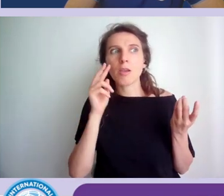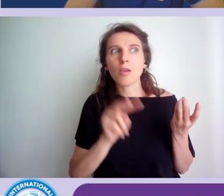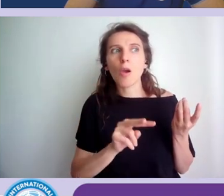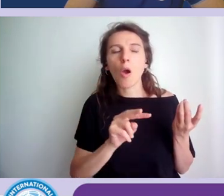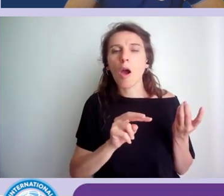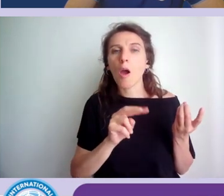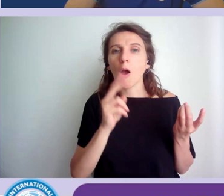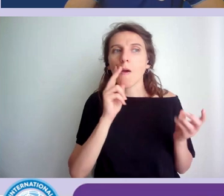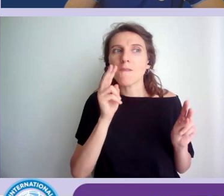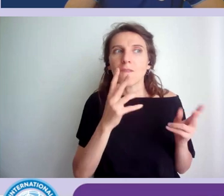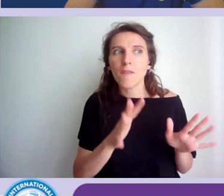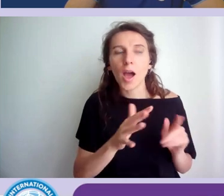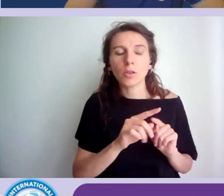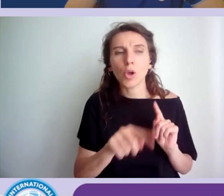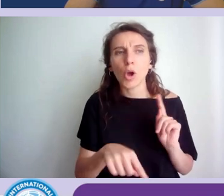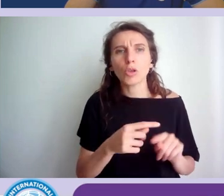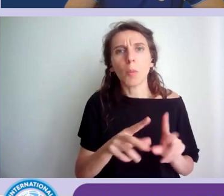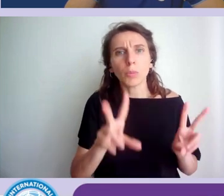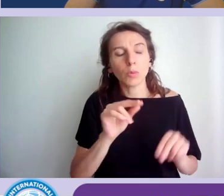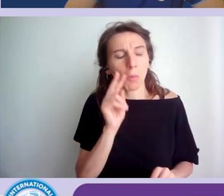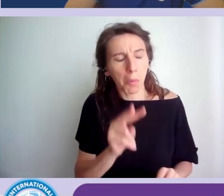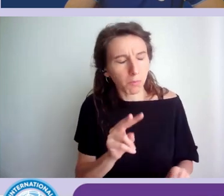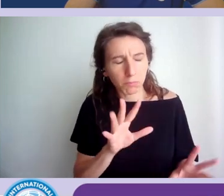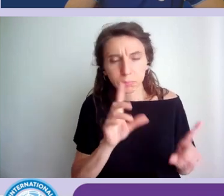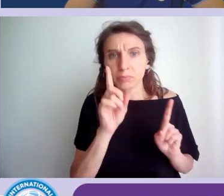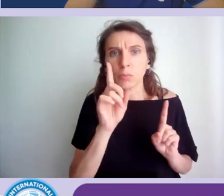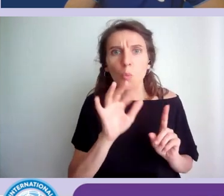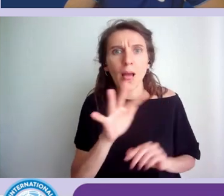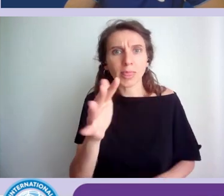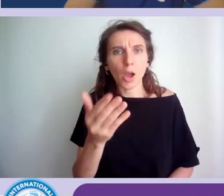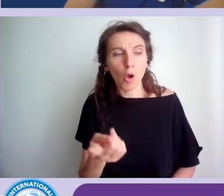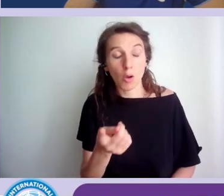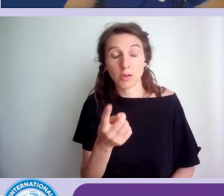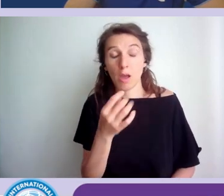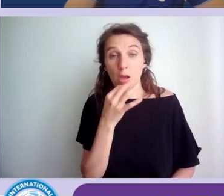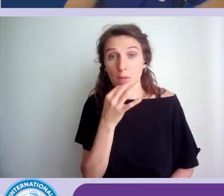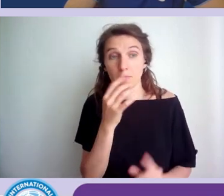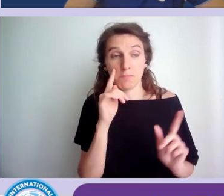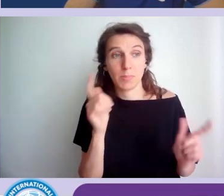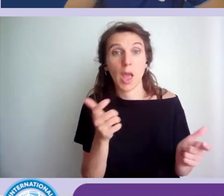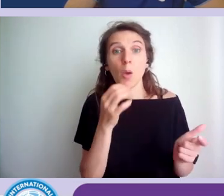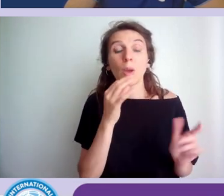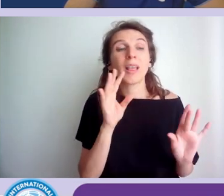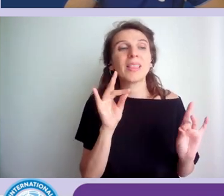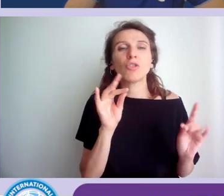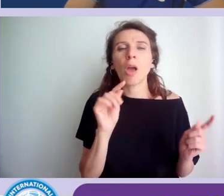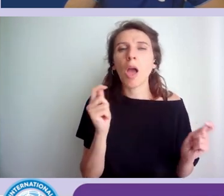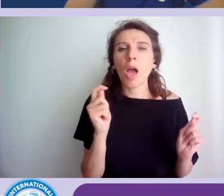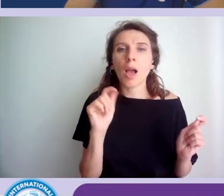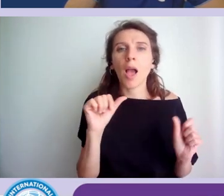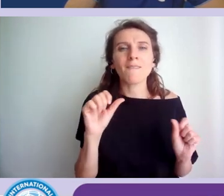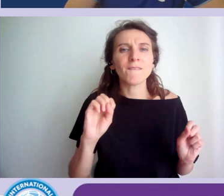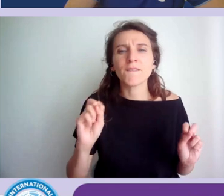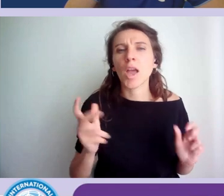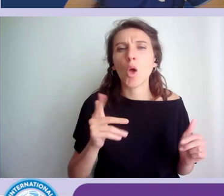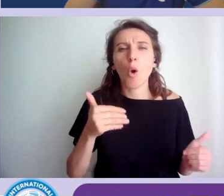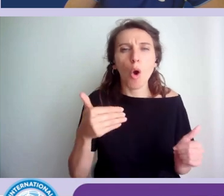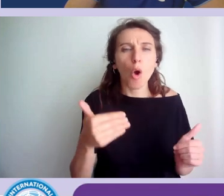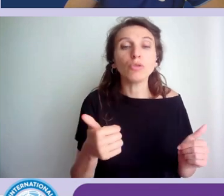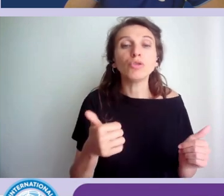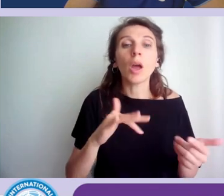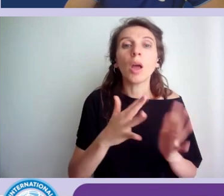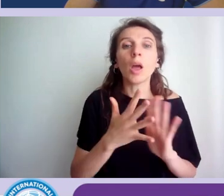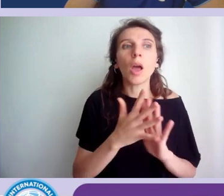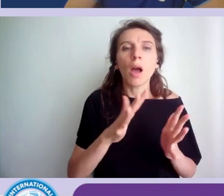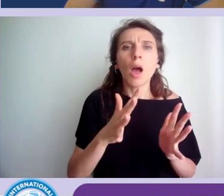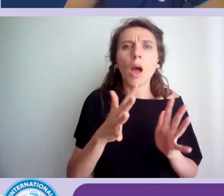posto il secondo dopo mi ritrovo davanti una cosa completamente diversa Dunque è molto difficile certificare un sistema digitale che